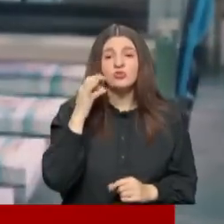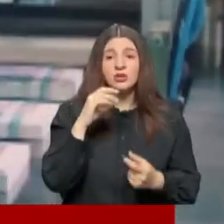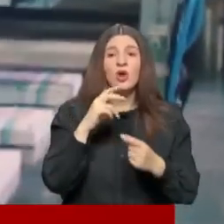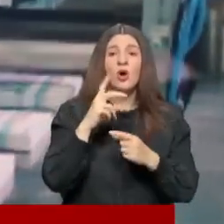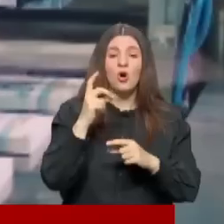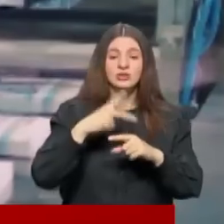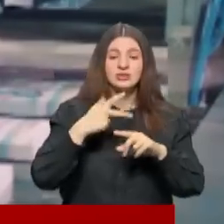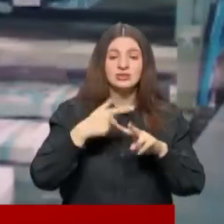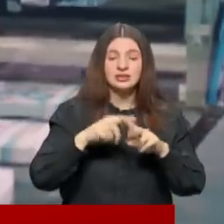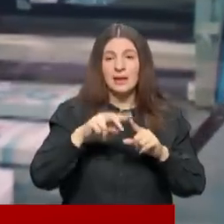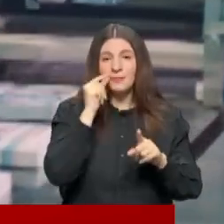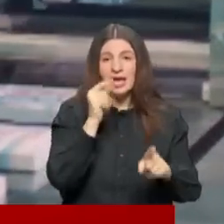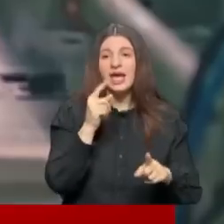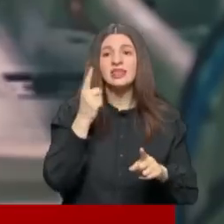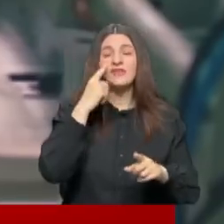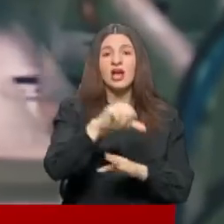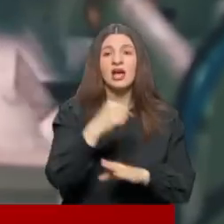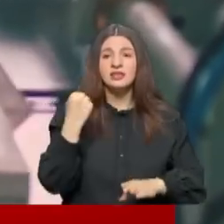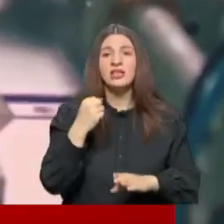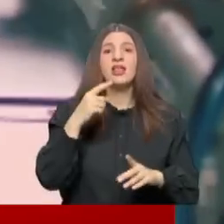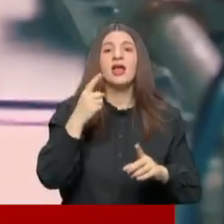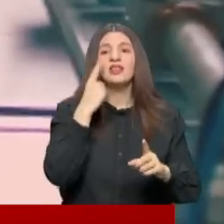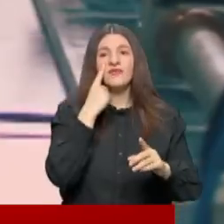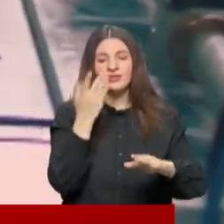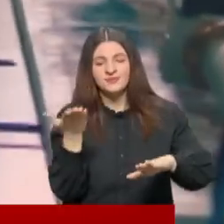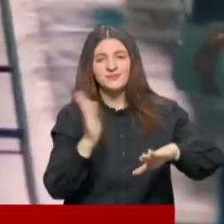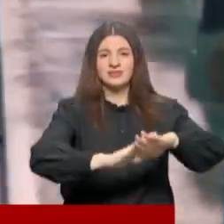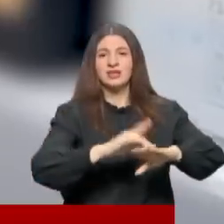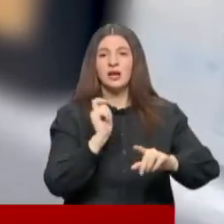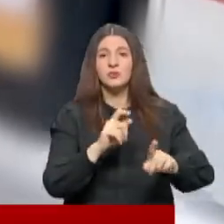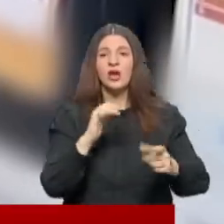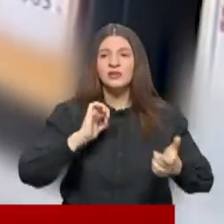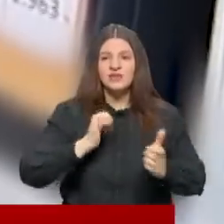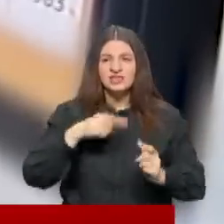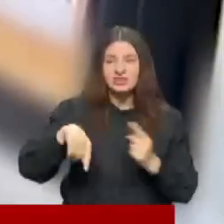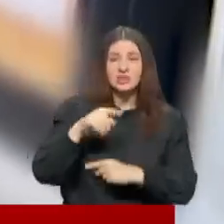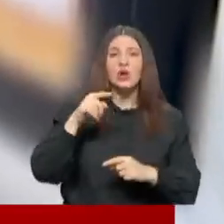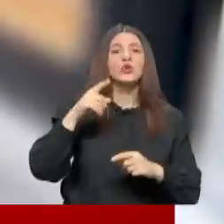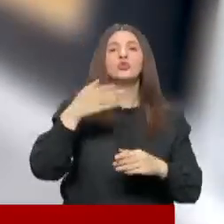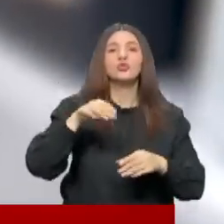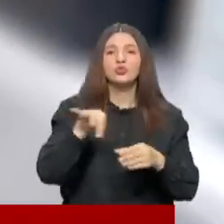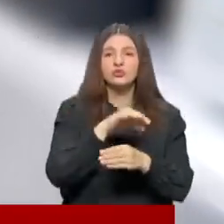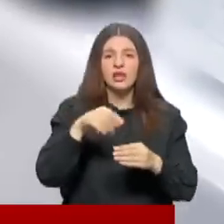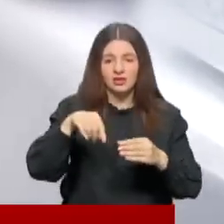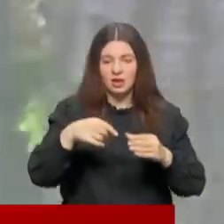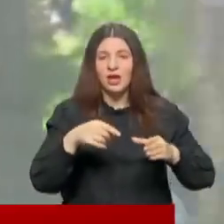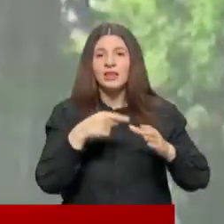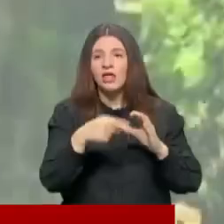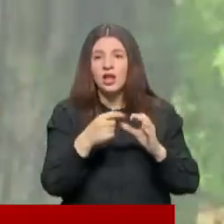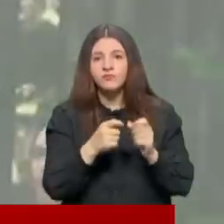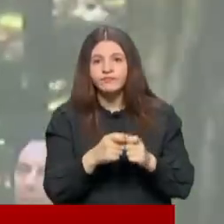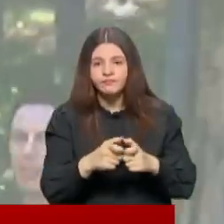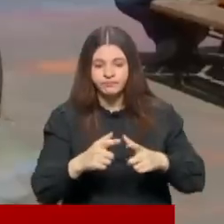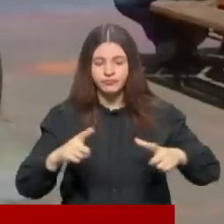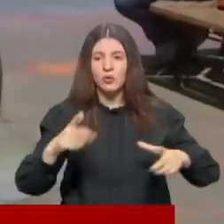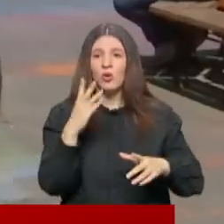Ozan Bingöl'e göre devletin kasasına vergilerle yama yapılıyor. Dar gelirlinin ise cüzdanındaki delik kapanmıyor. Aksine günden